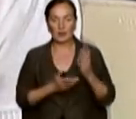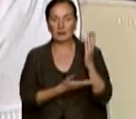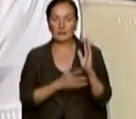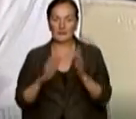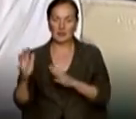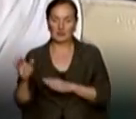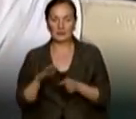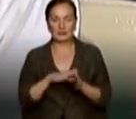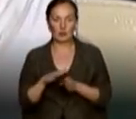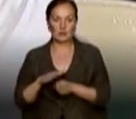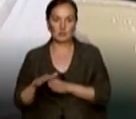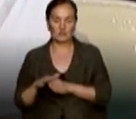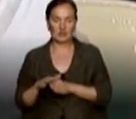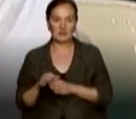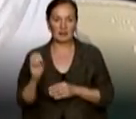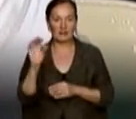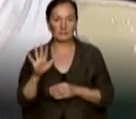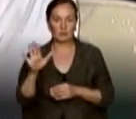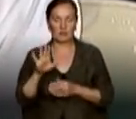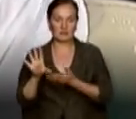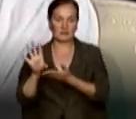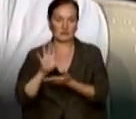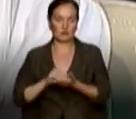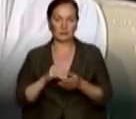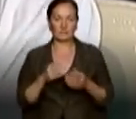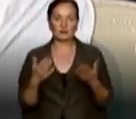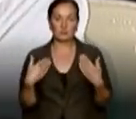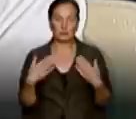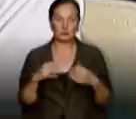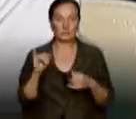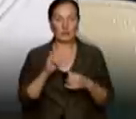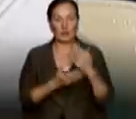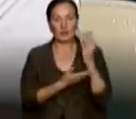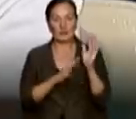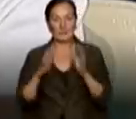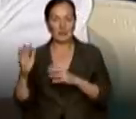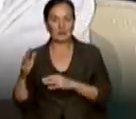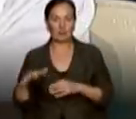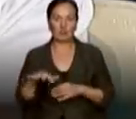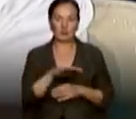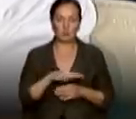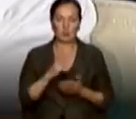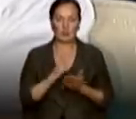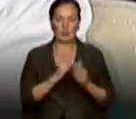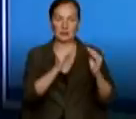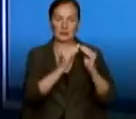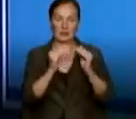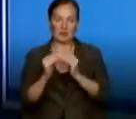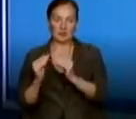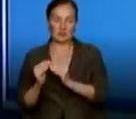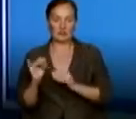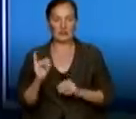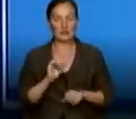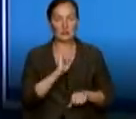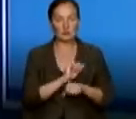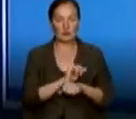реалізовується європейський зразок відпочинку, коли і паркова зона, і там є кемпінги, і зупинки, де можуть люди